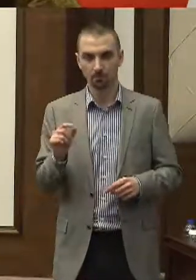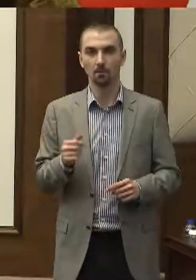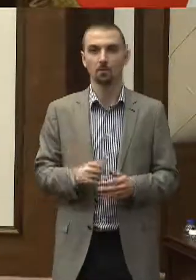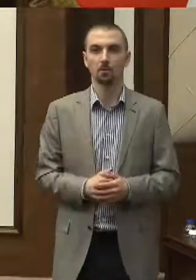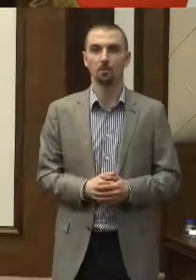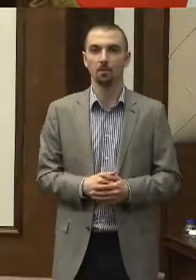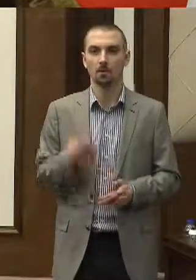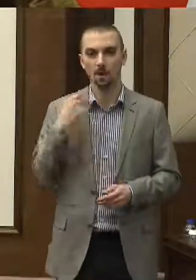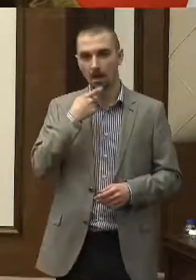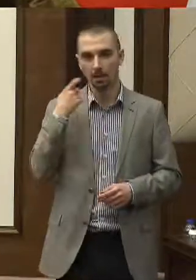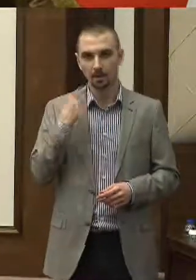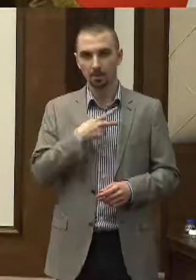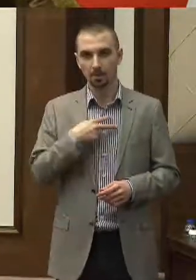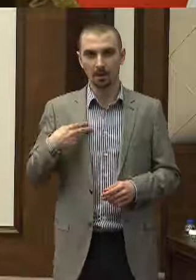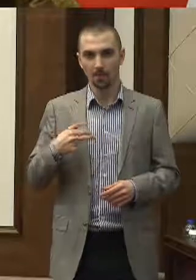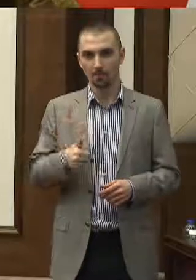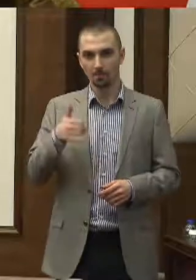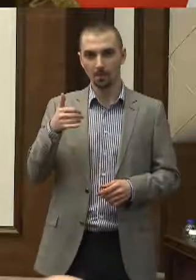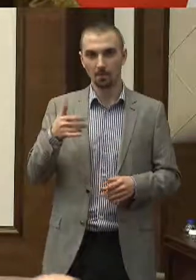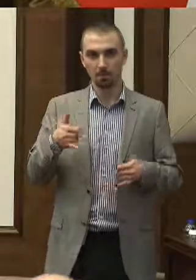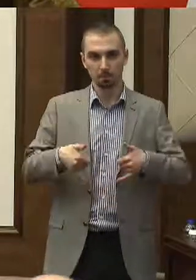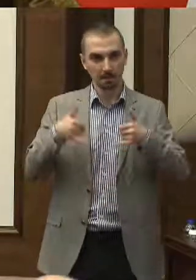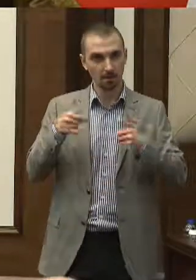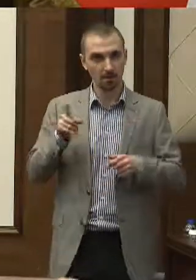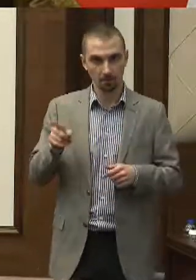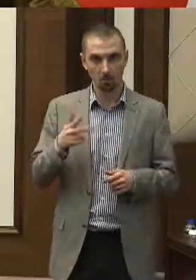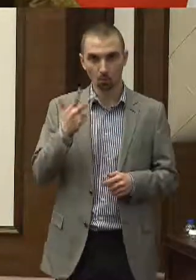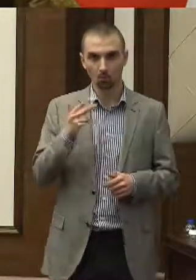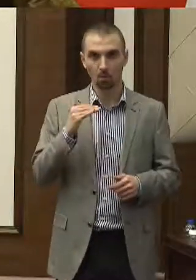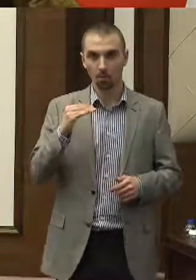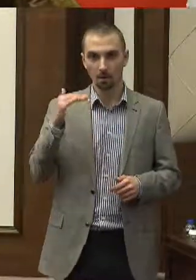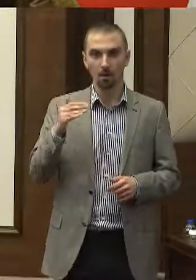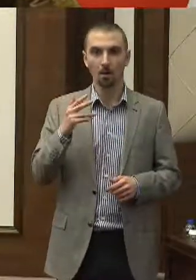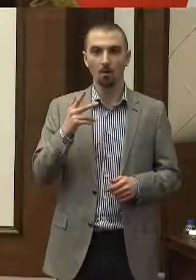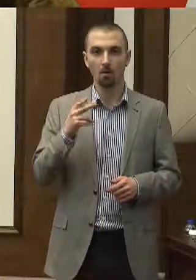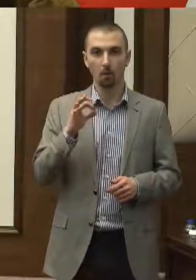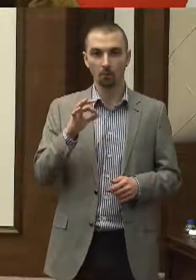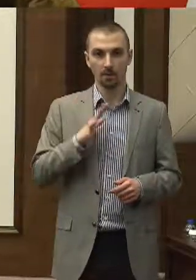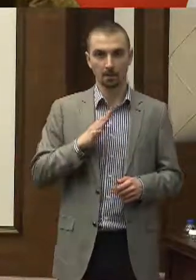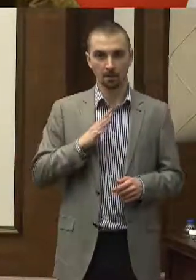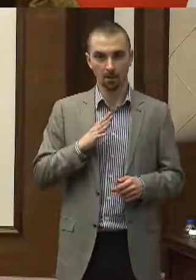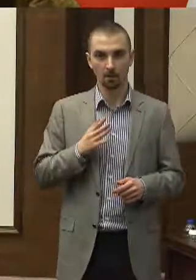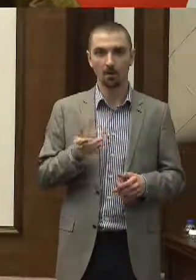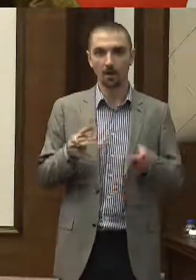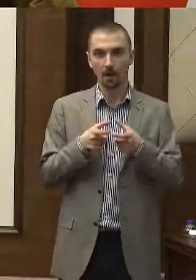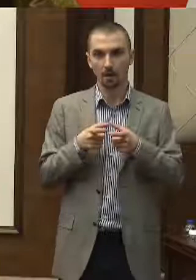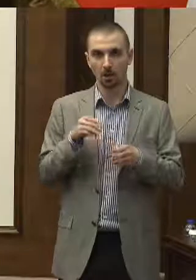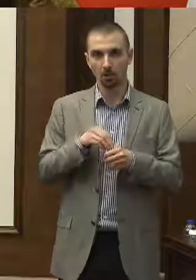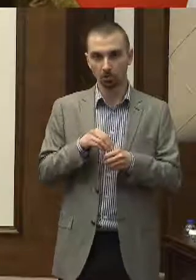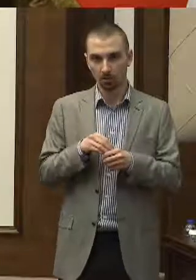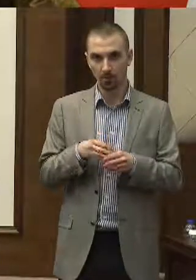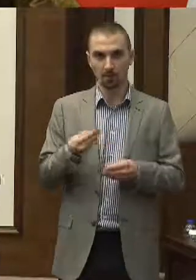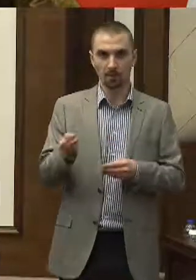bulunan eski belediye hizmet binasının ikinci katındaki 3 adet ofisin dernek faaliyetlerinde kullanılmak üzere